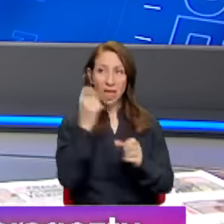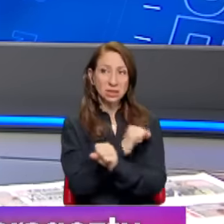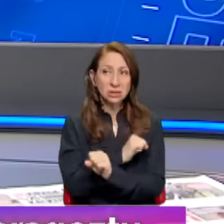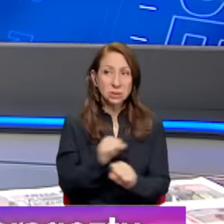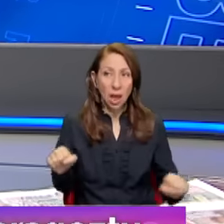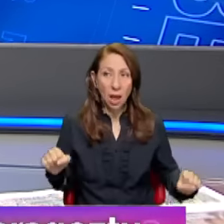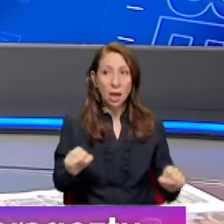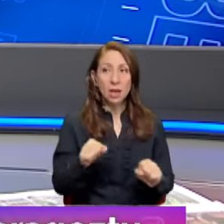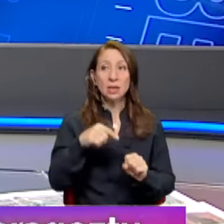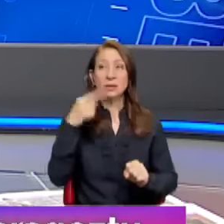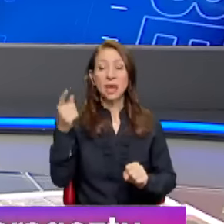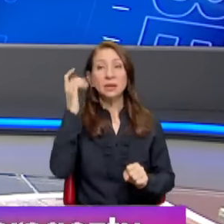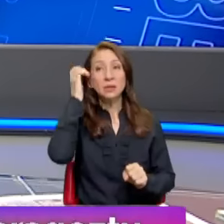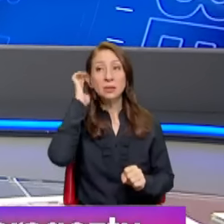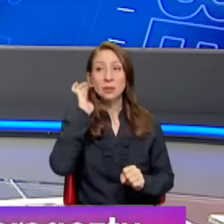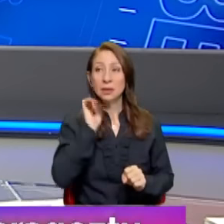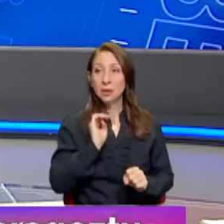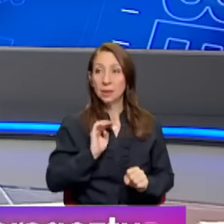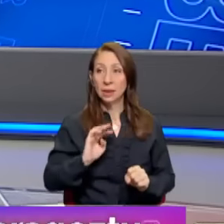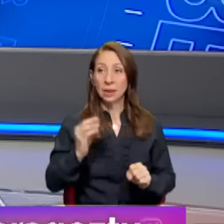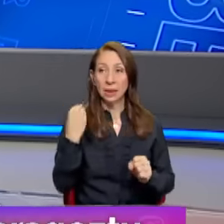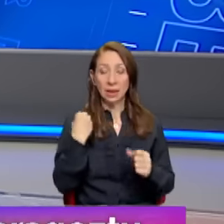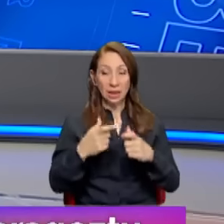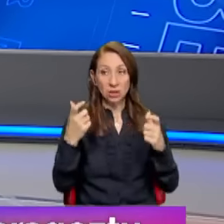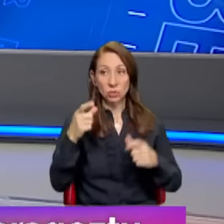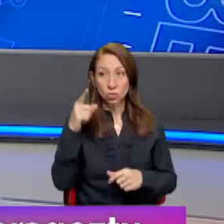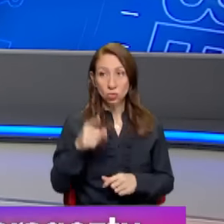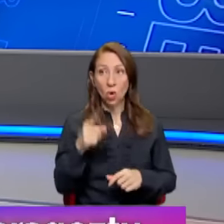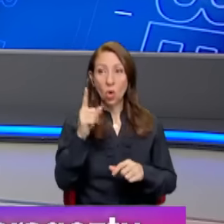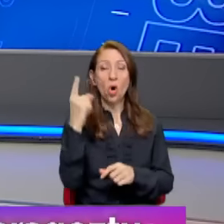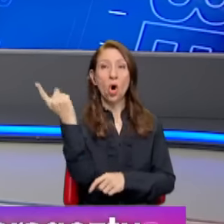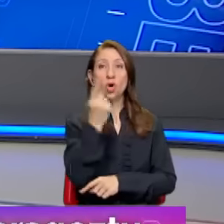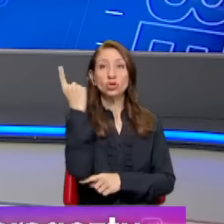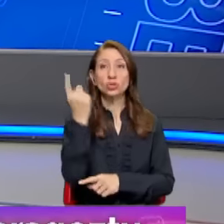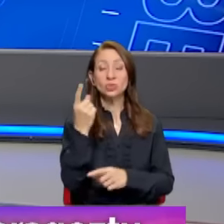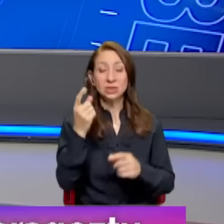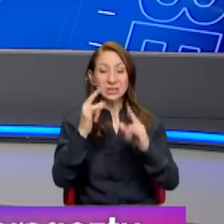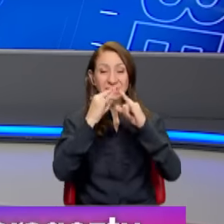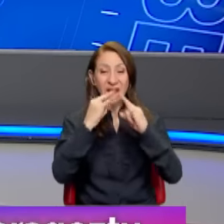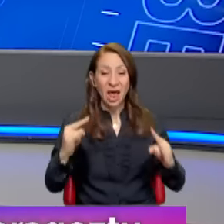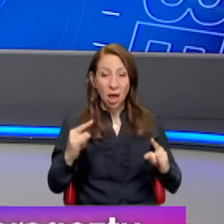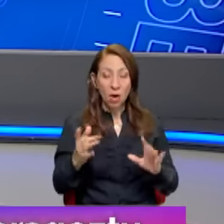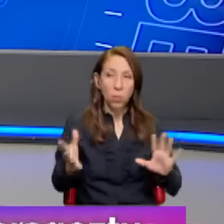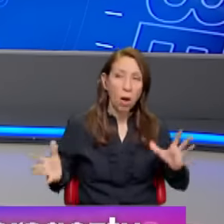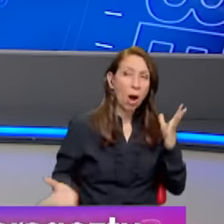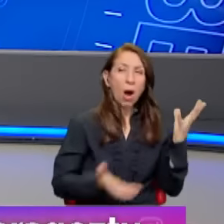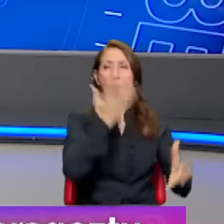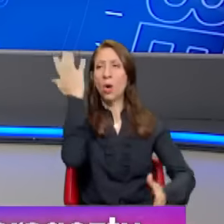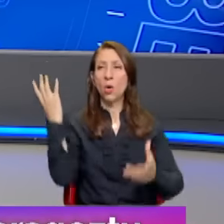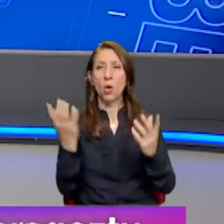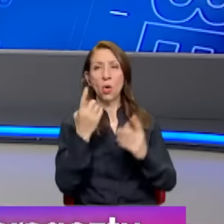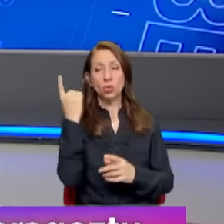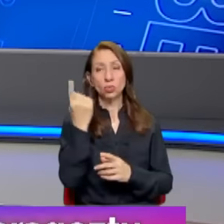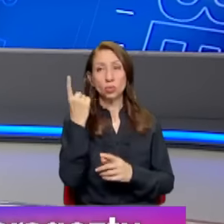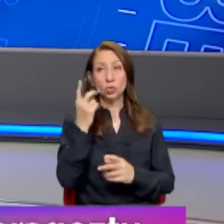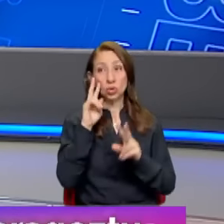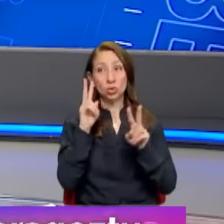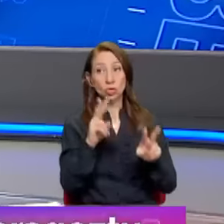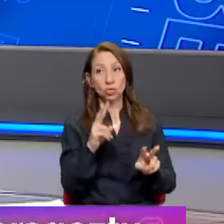oldu Diğer taraftan da yeni gelişmesi şu o hortumun seraları uçuran hortumun